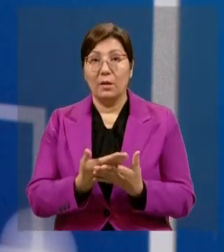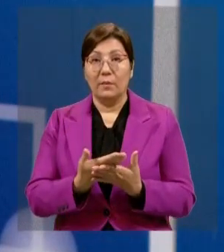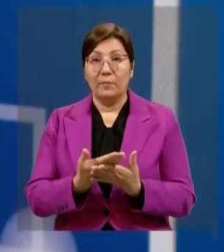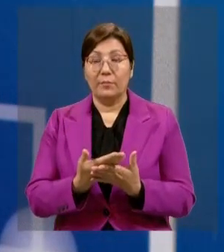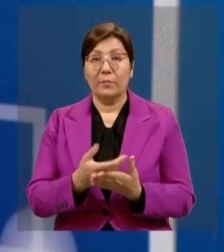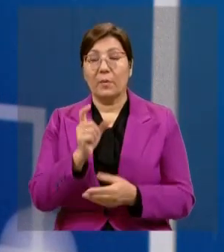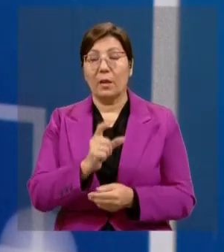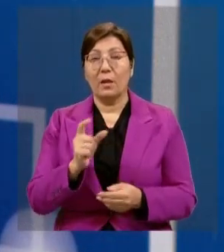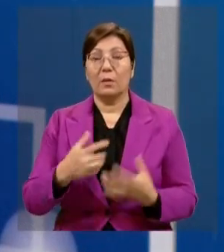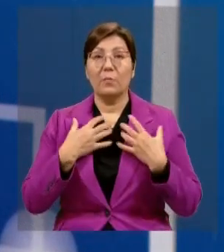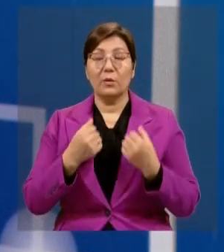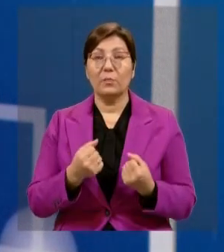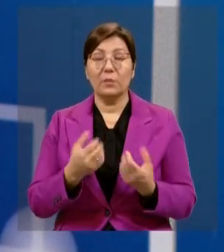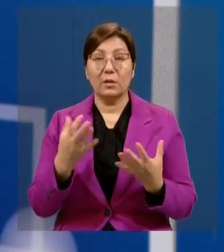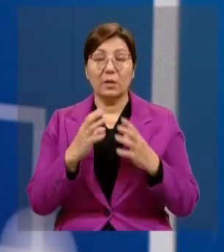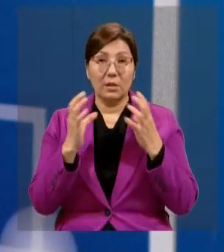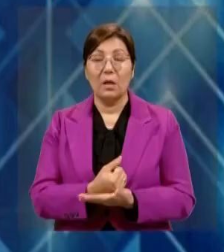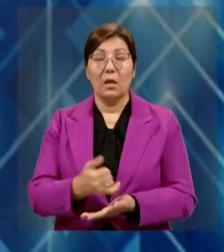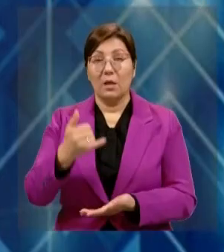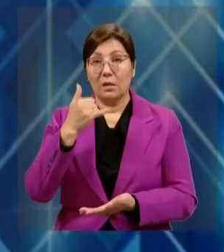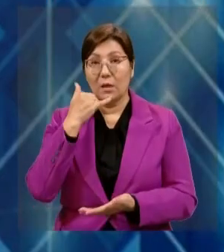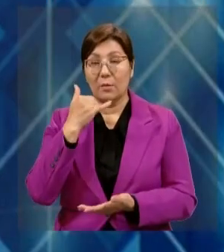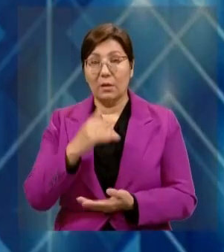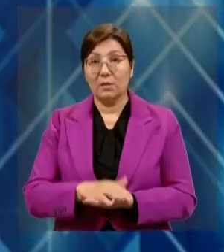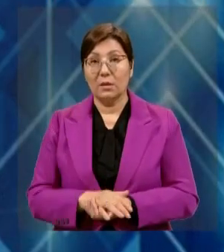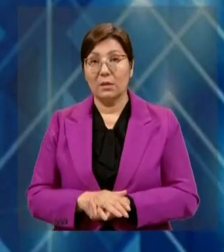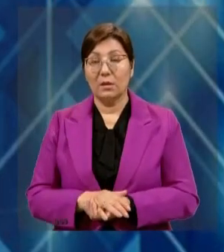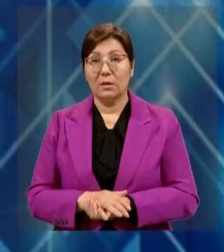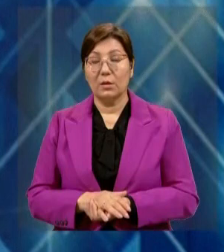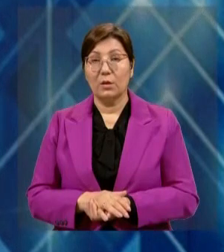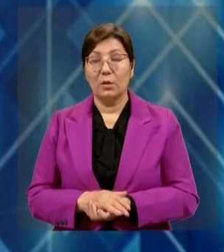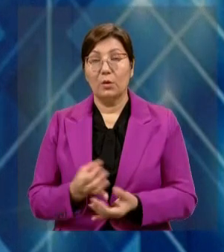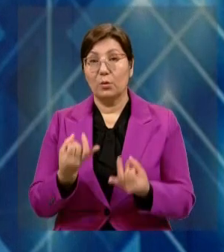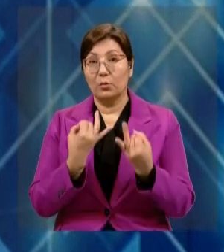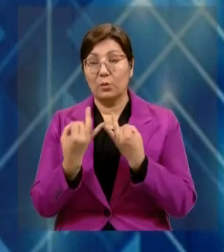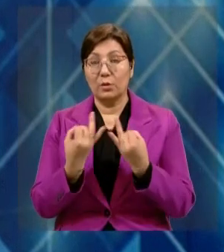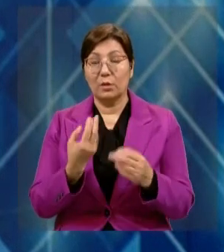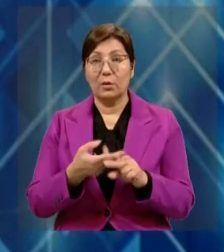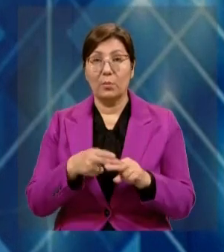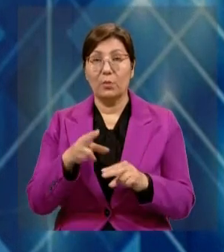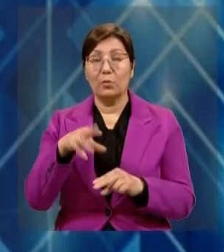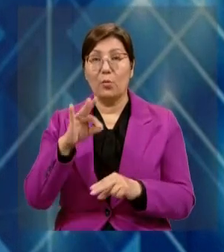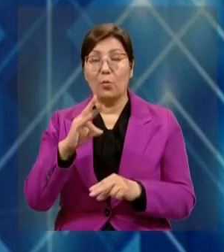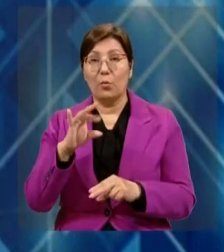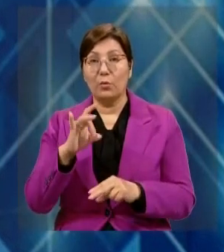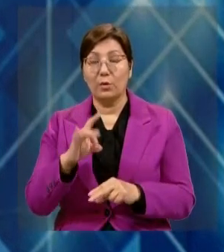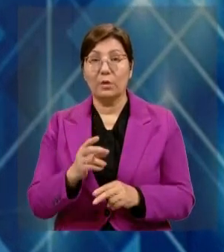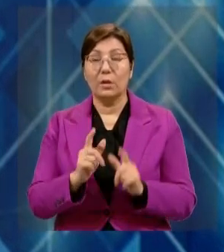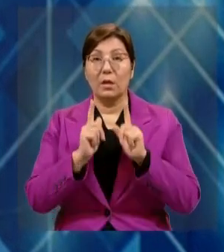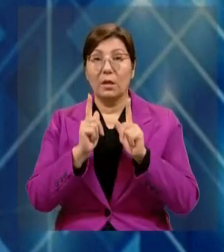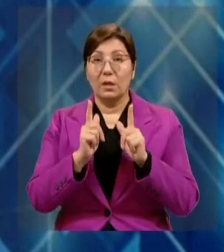ол адамның денсаулығын қаншалықты сақтап қала алады? Бұл жерде бірінші кезекте аталған донордың келісімі қажет